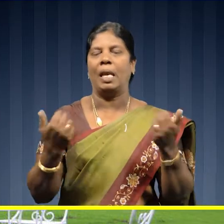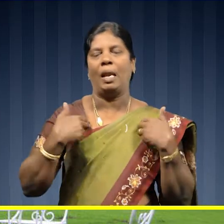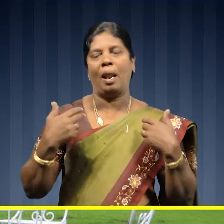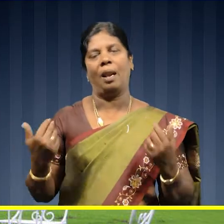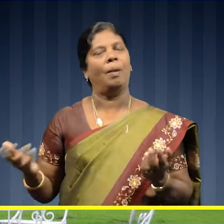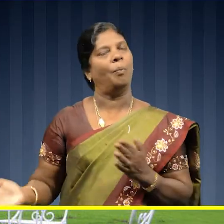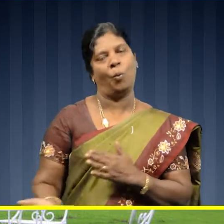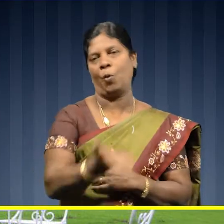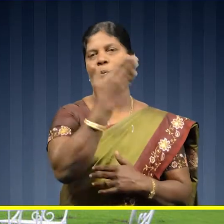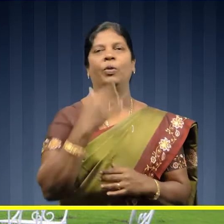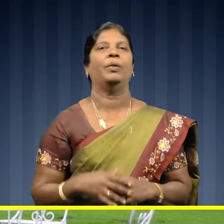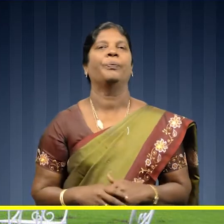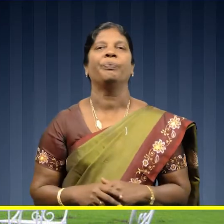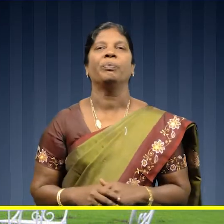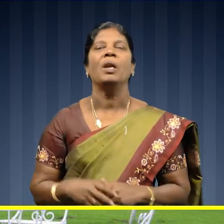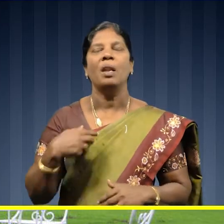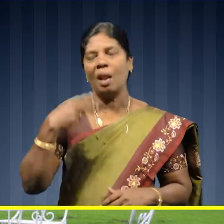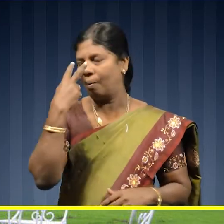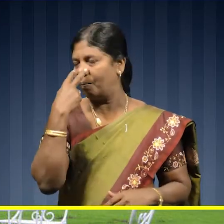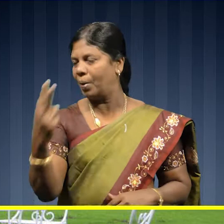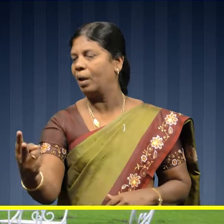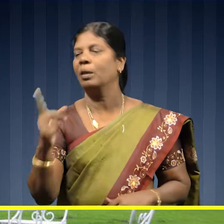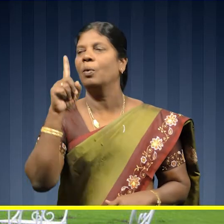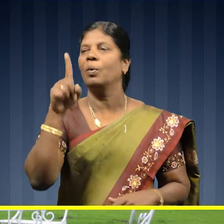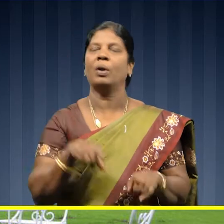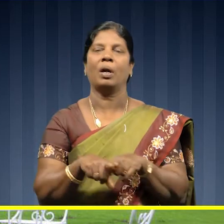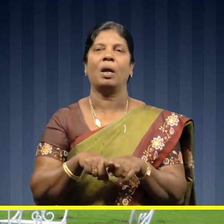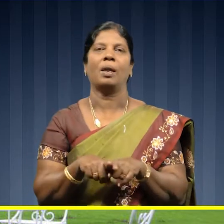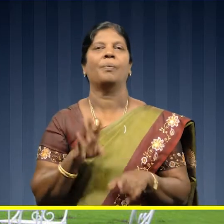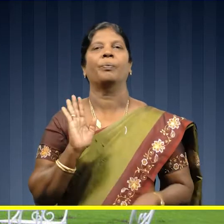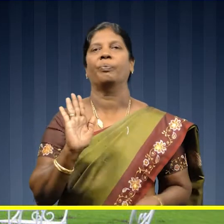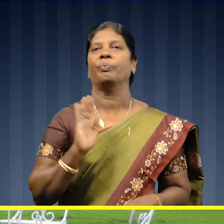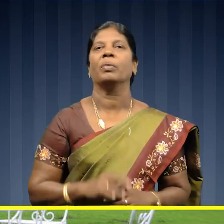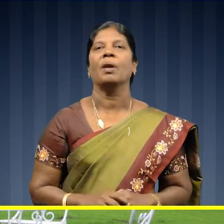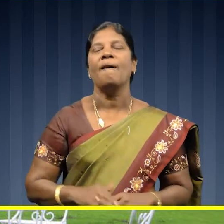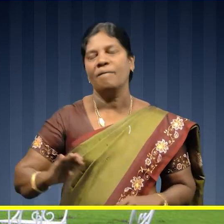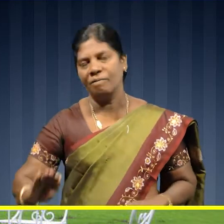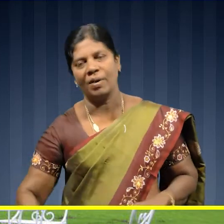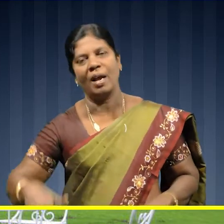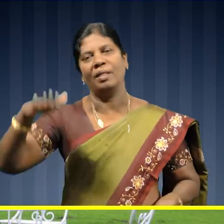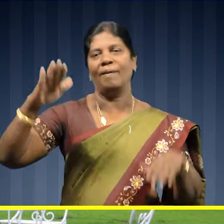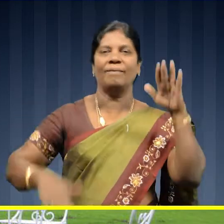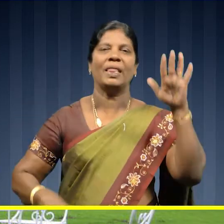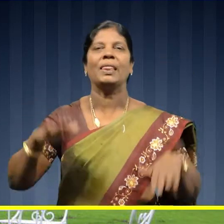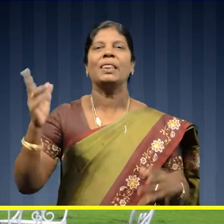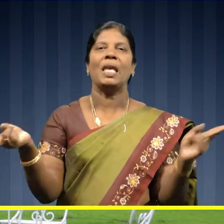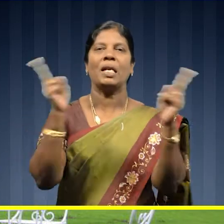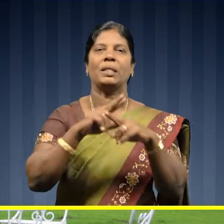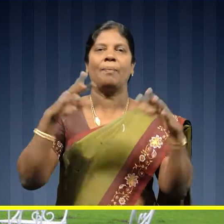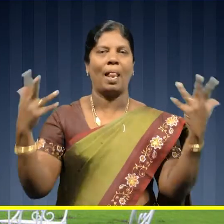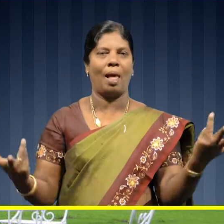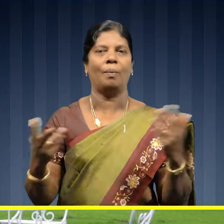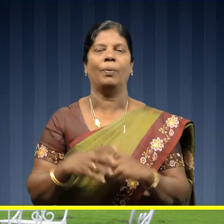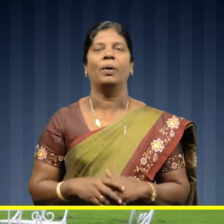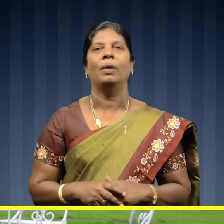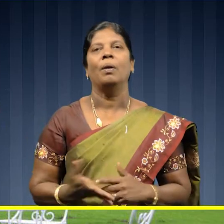பேருந்தில் பிரயாணம் செய்யும்போது நான் கவனிக்கிற ஒரு காரியம் என்னவென்றால், வயது வித்தியாசம்